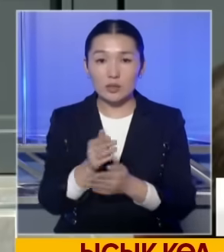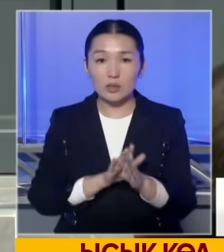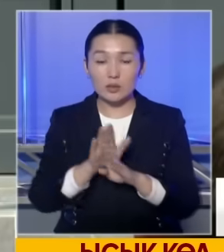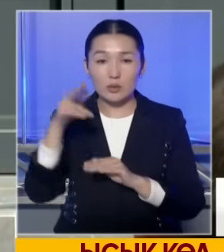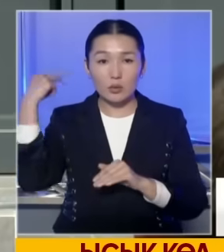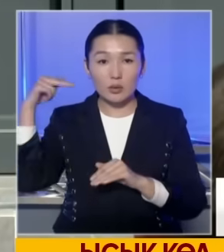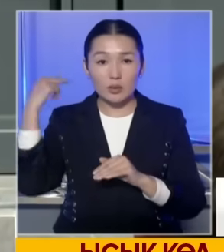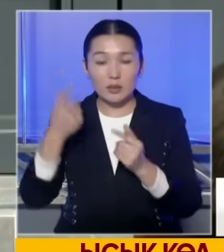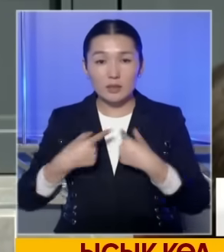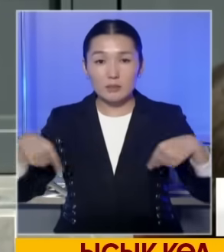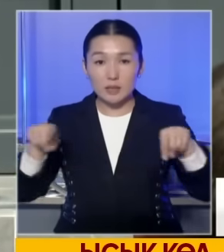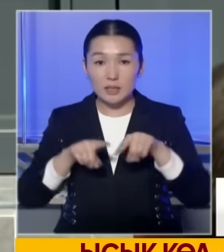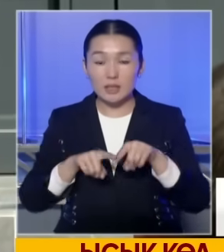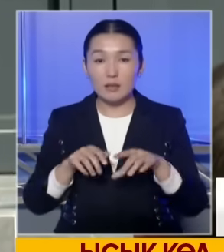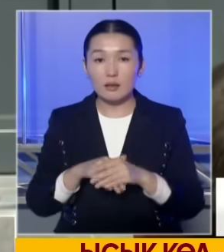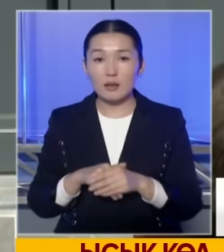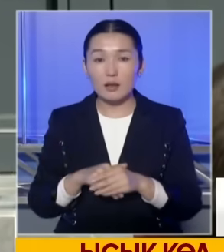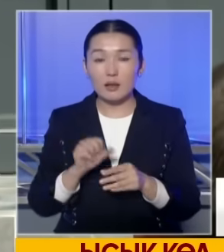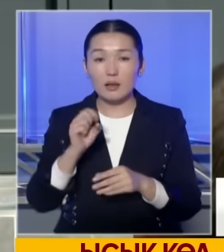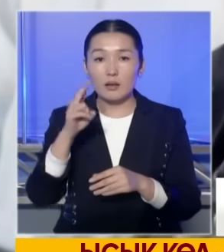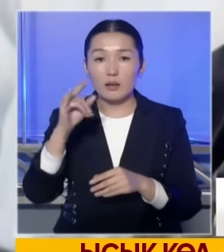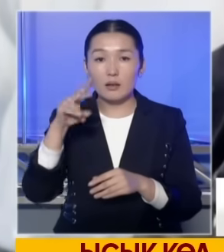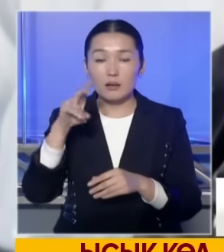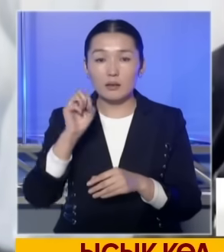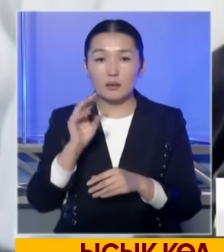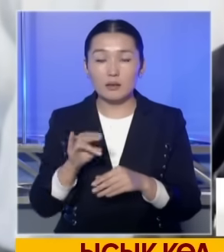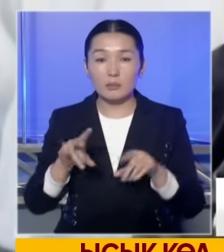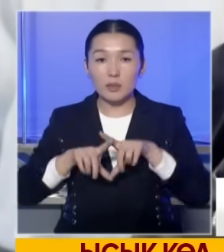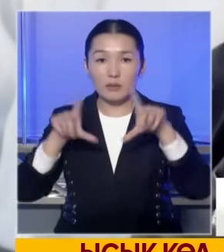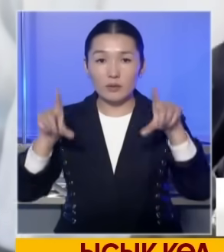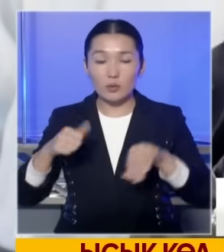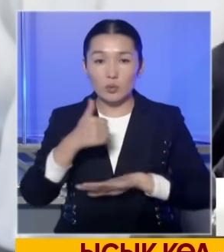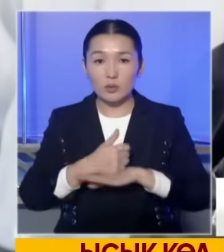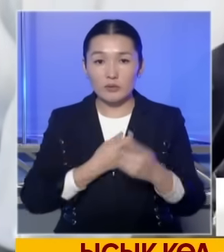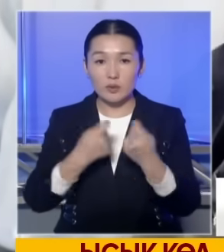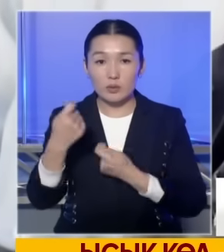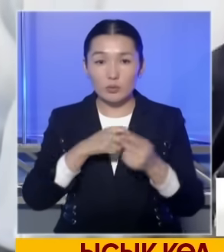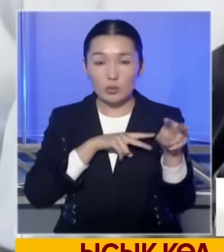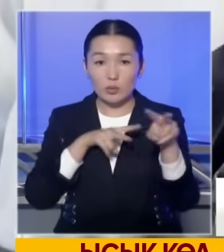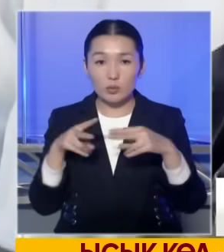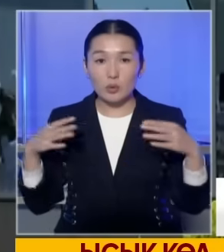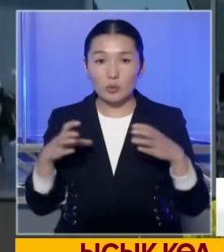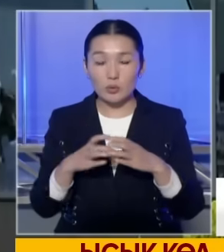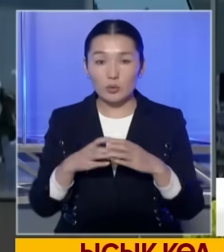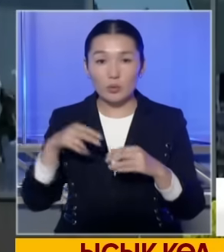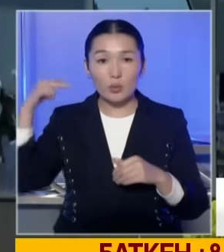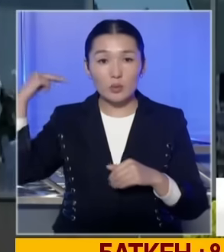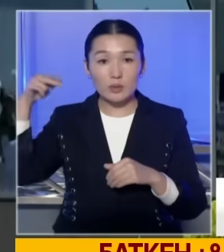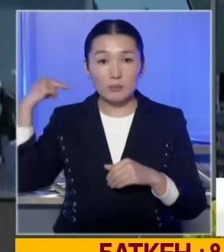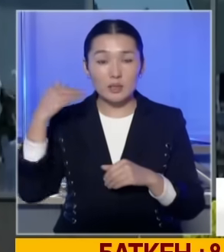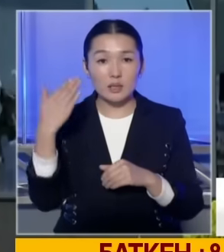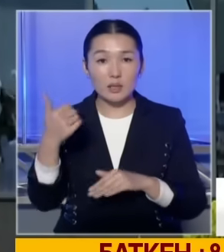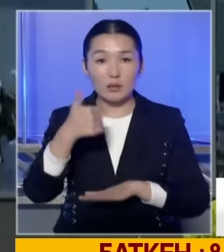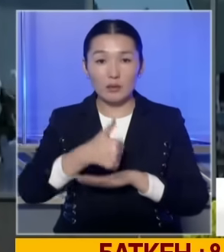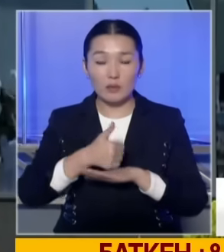президенттин фондунун эсебинен жүргүзүлөт. Акылман лицейинин жогорку башкаруу органы болуп, көзөмөлчүлүк кеңеши эсептелип, президент анын